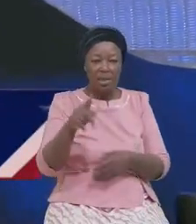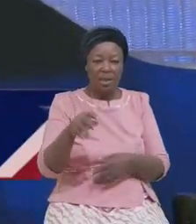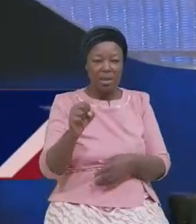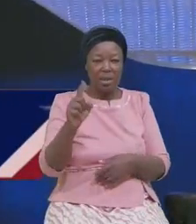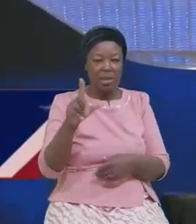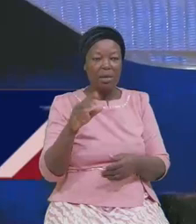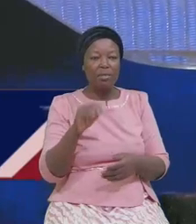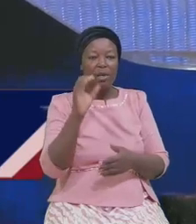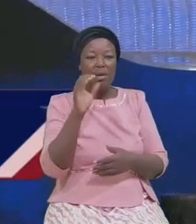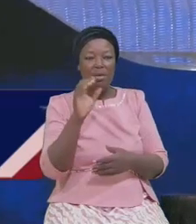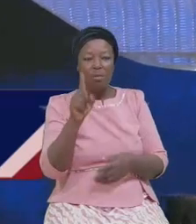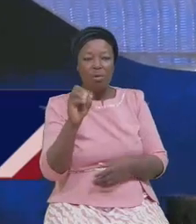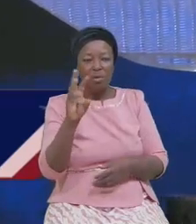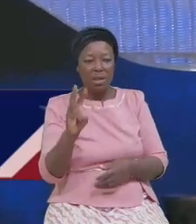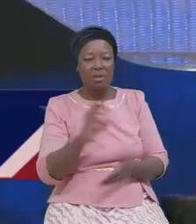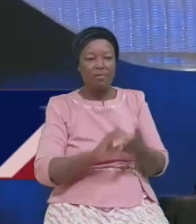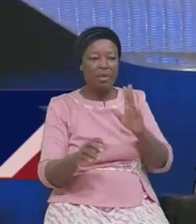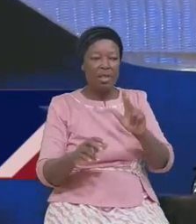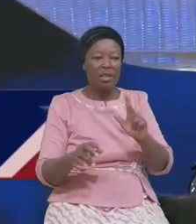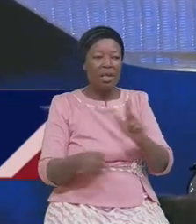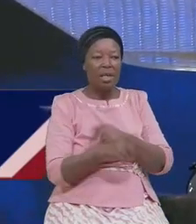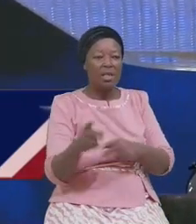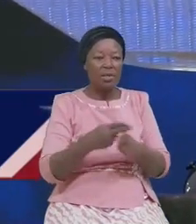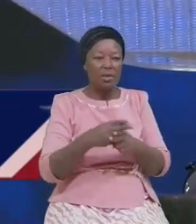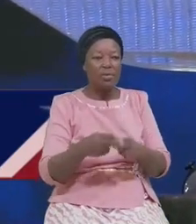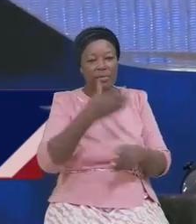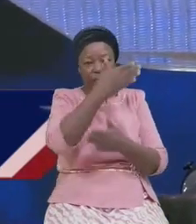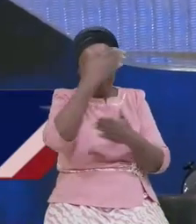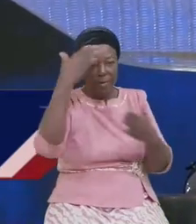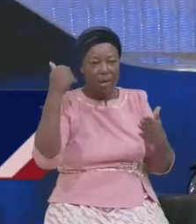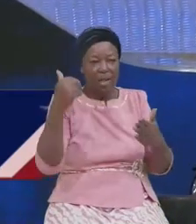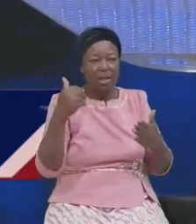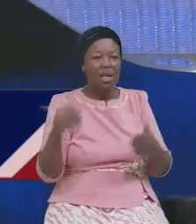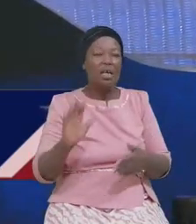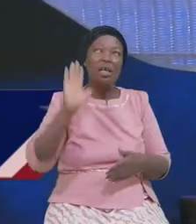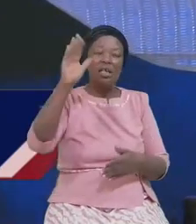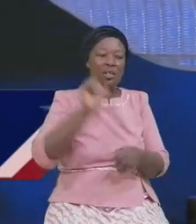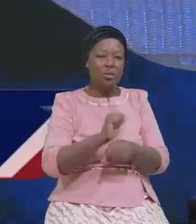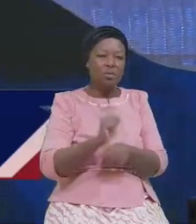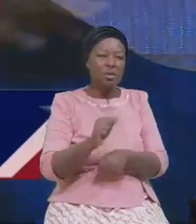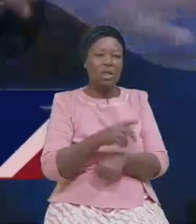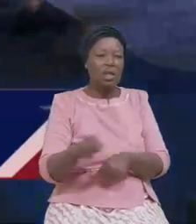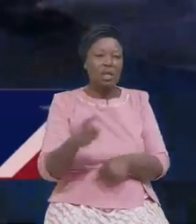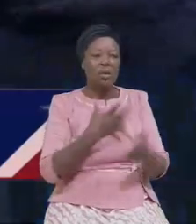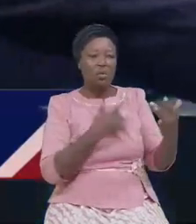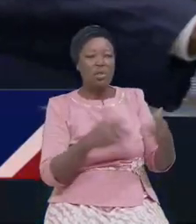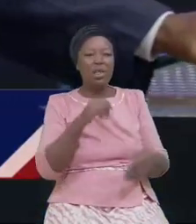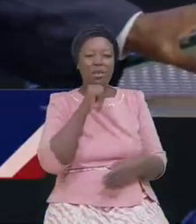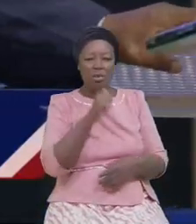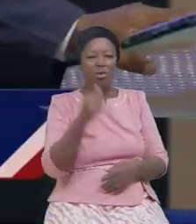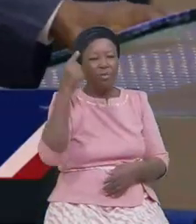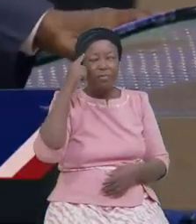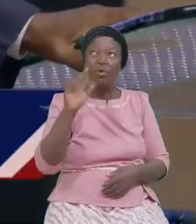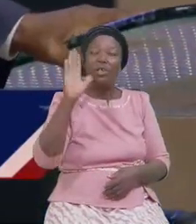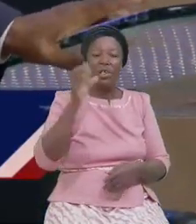miracles à la mer Rouge et grands miracles de la sortie de l'eau d'un rocher, grands miracles